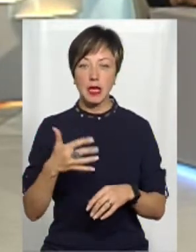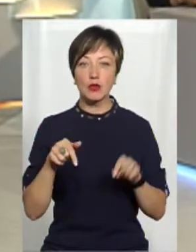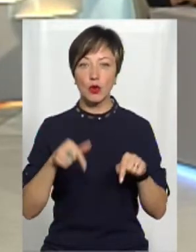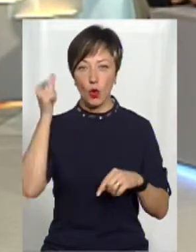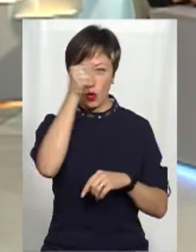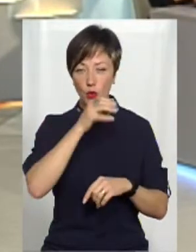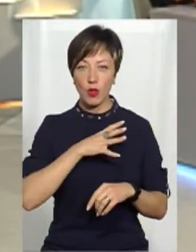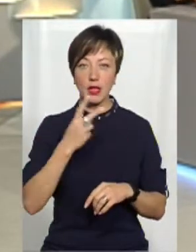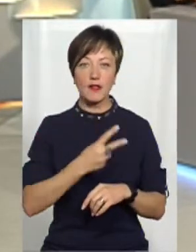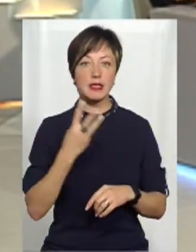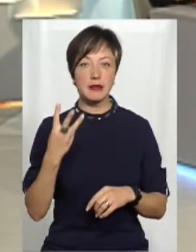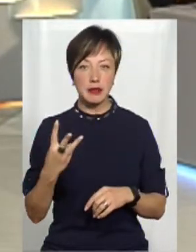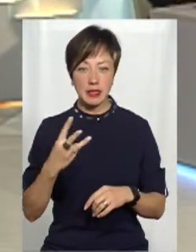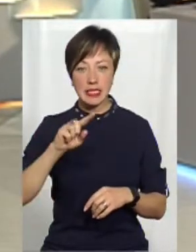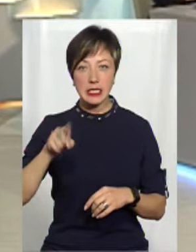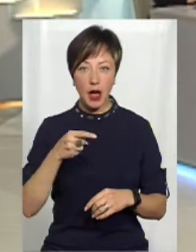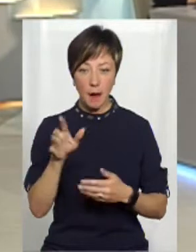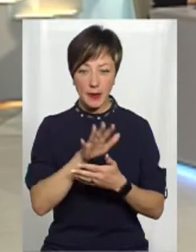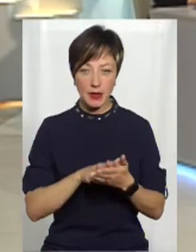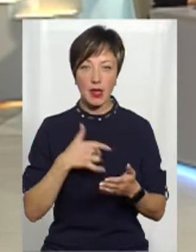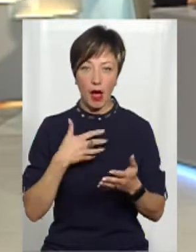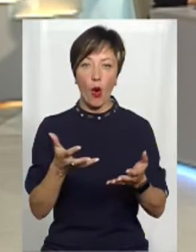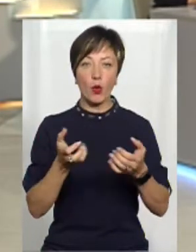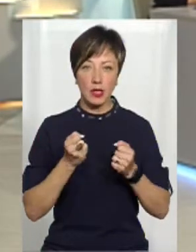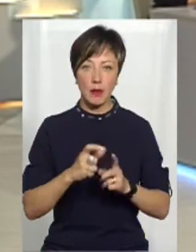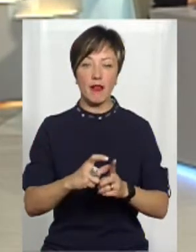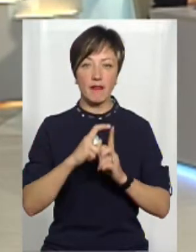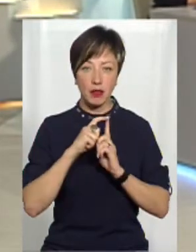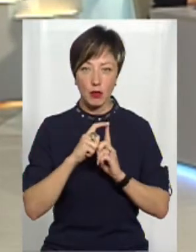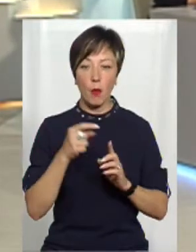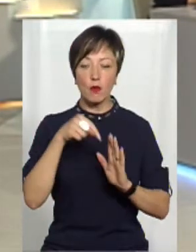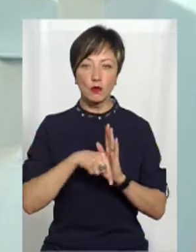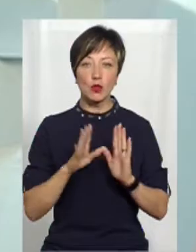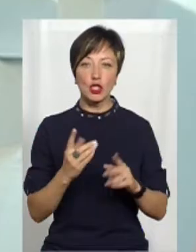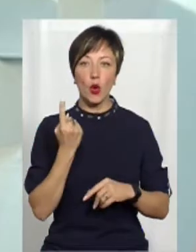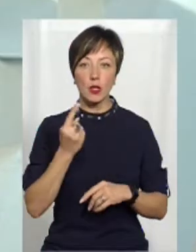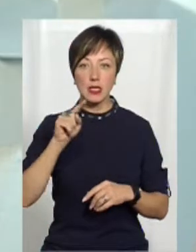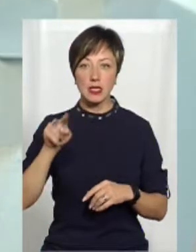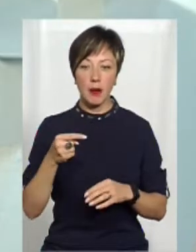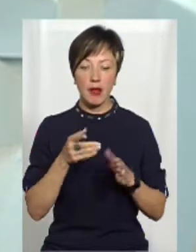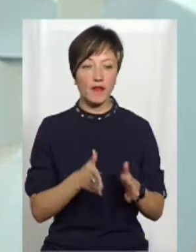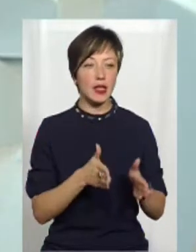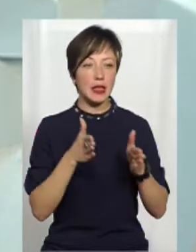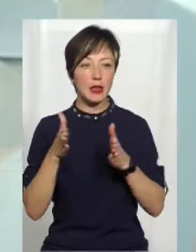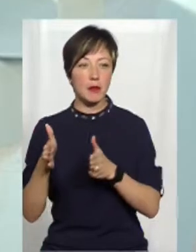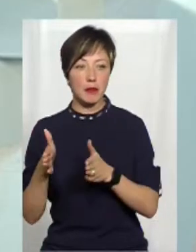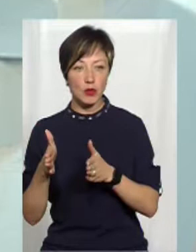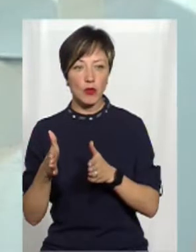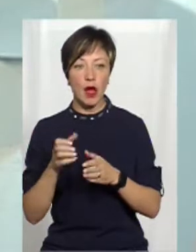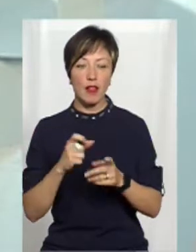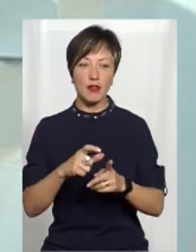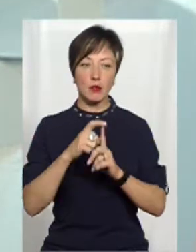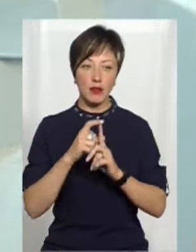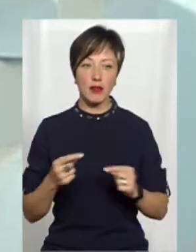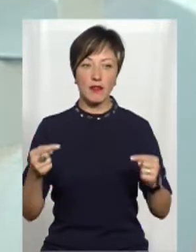року їх було 23. На всі запити я отримала відповіді, по суті лише один запит відтермінували, але відповіли